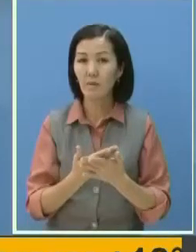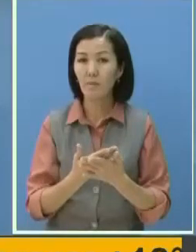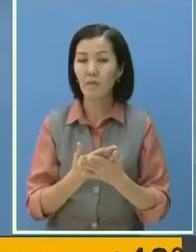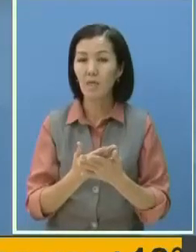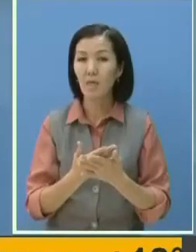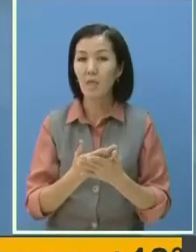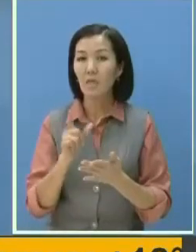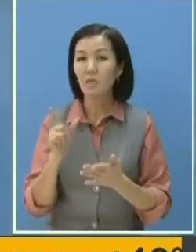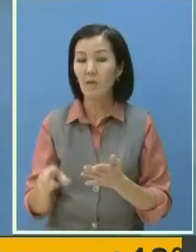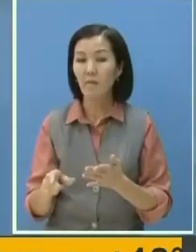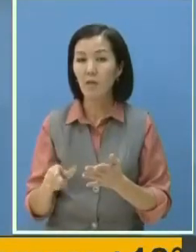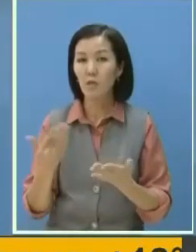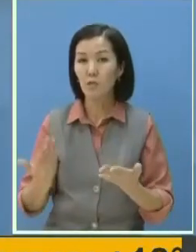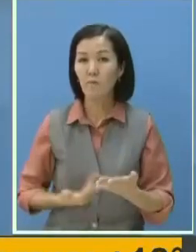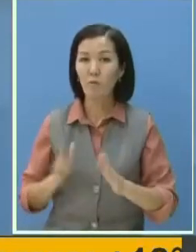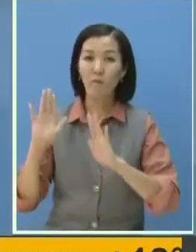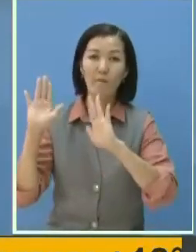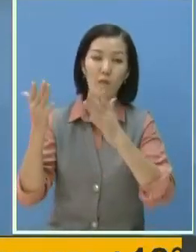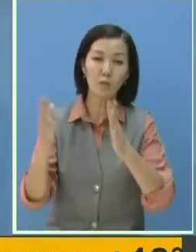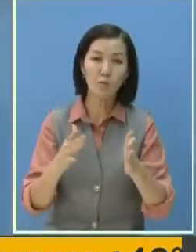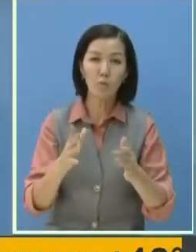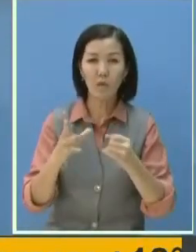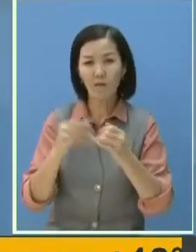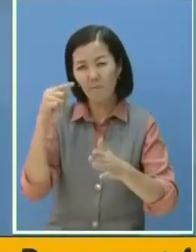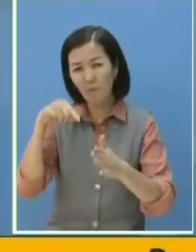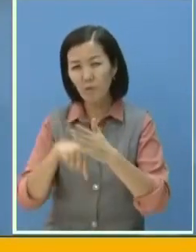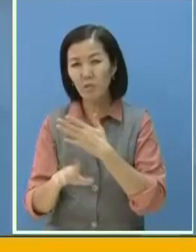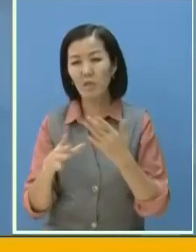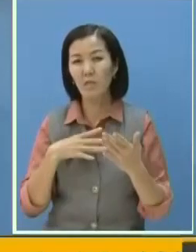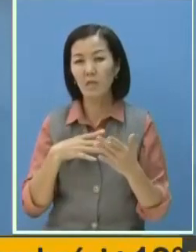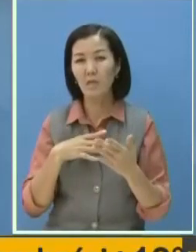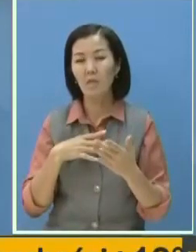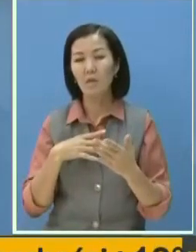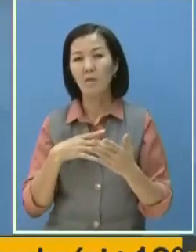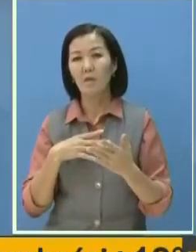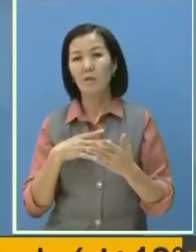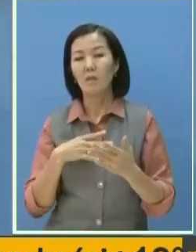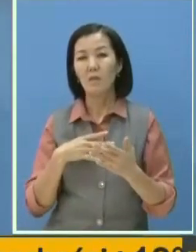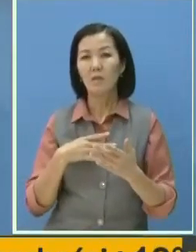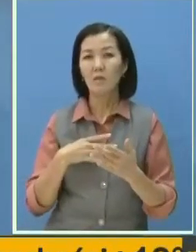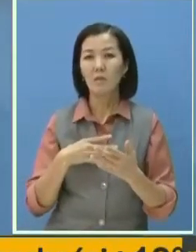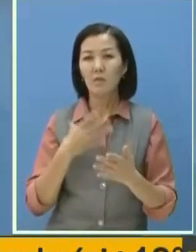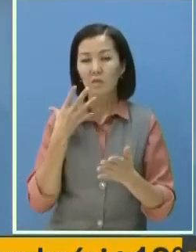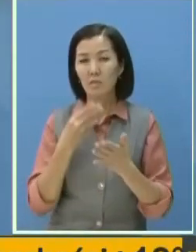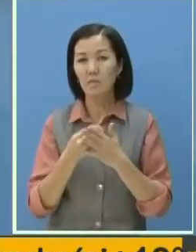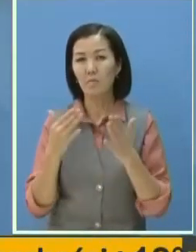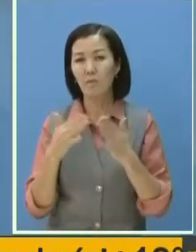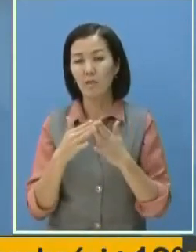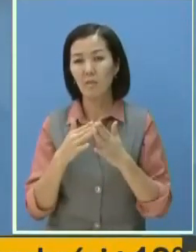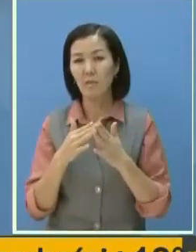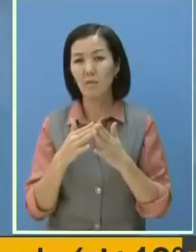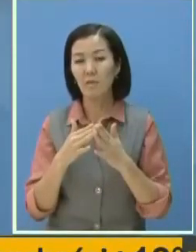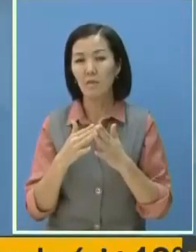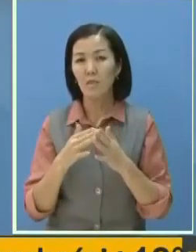или там в поле. Потому что как только ты встречаешься, пусть даже с близким человеком, да, идешь к себе домой или с